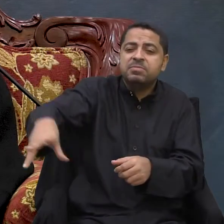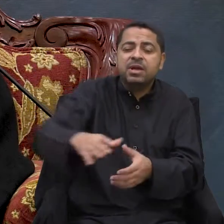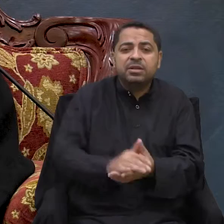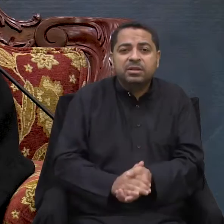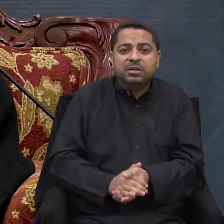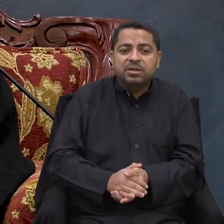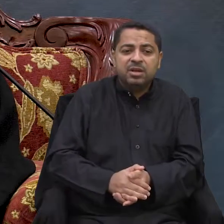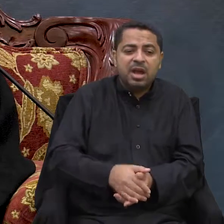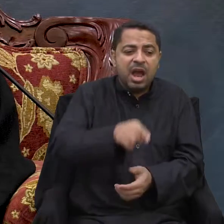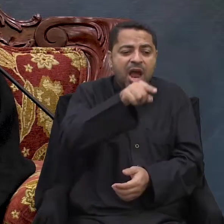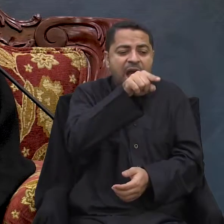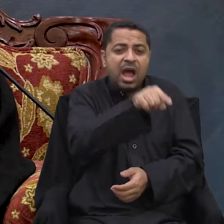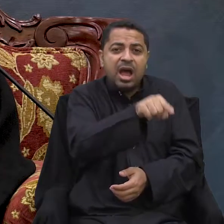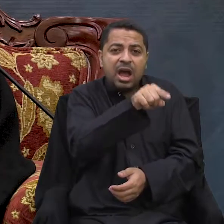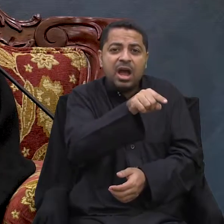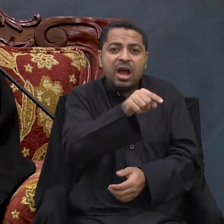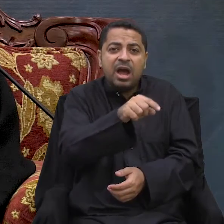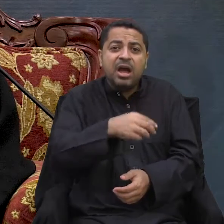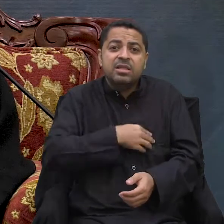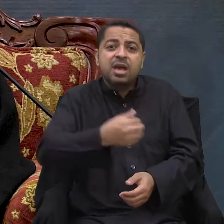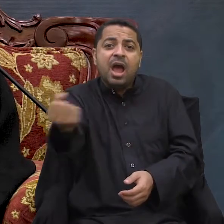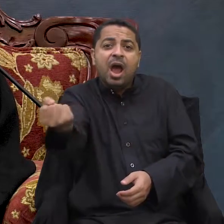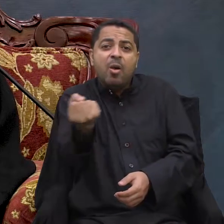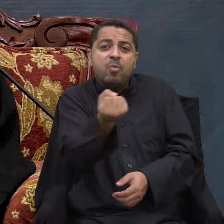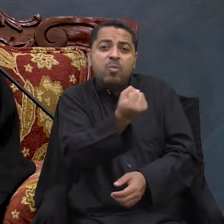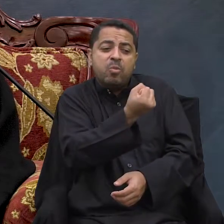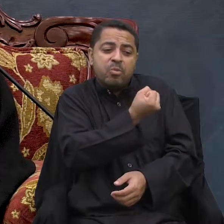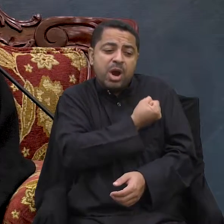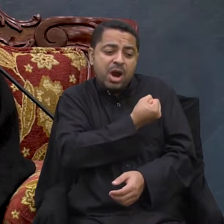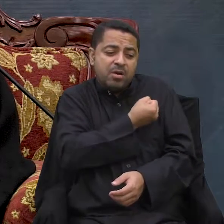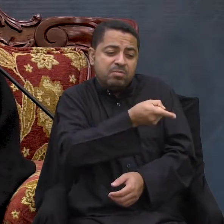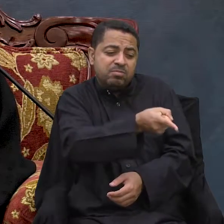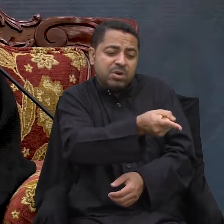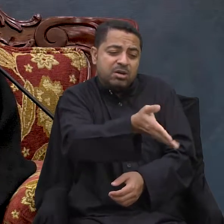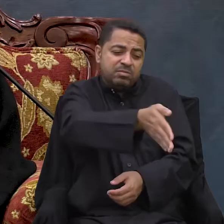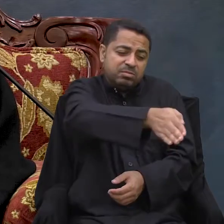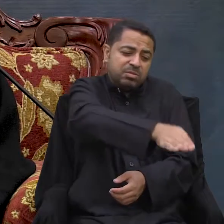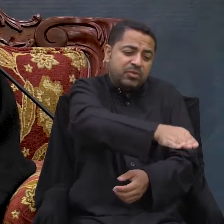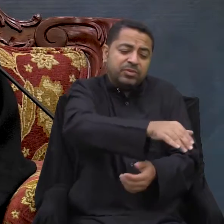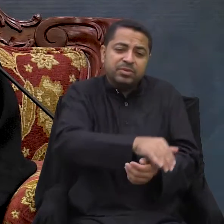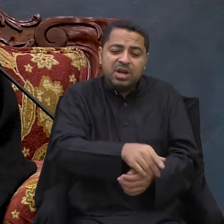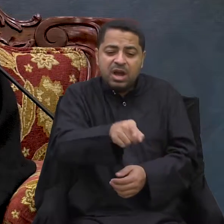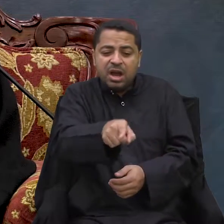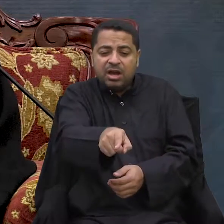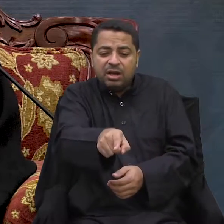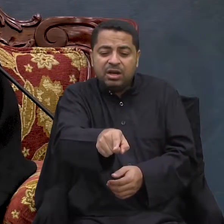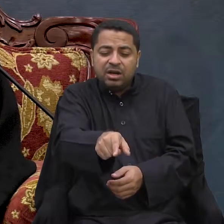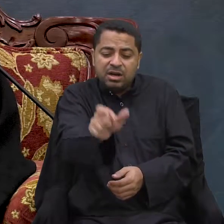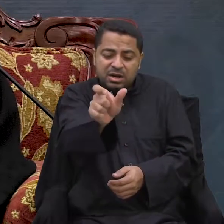هذا الرمح بفادة تفن،